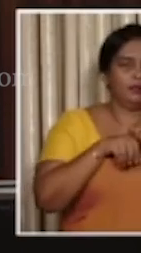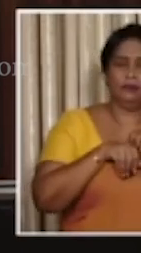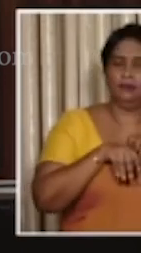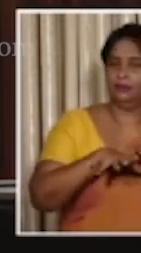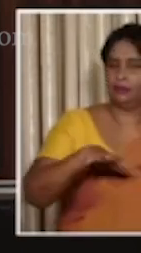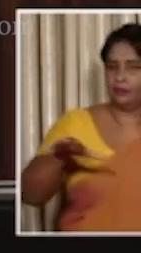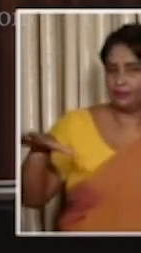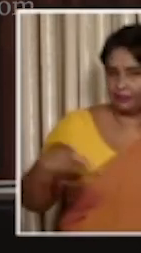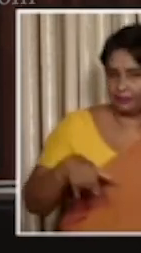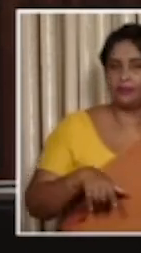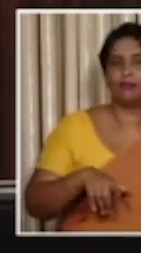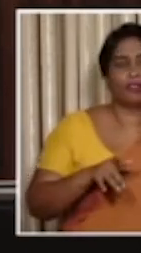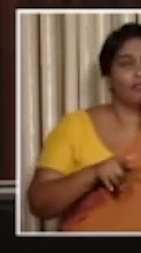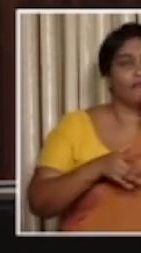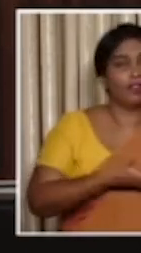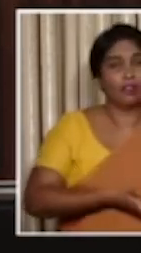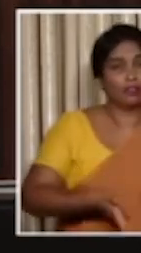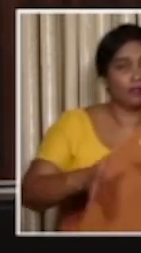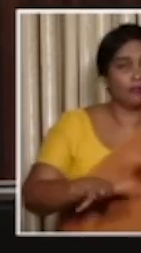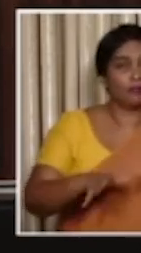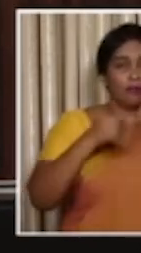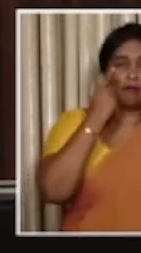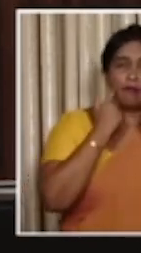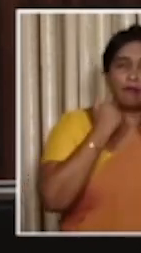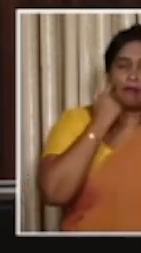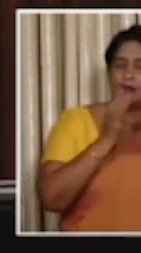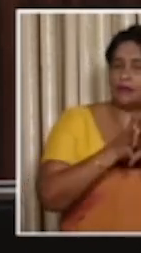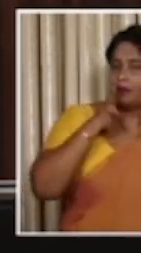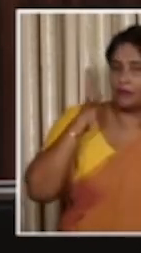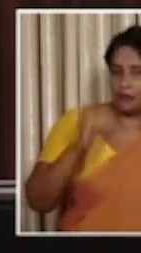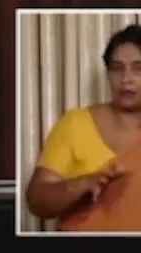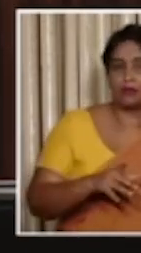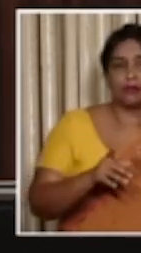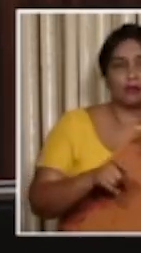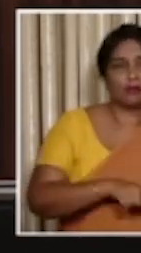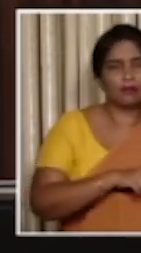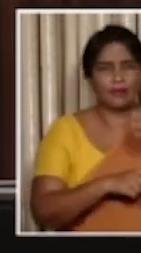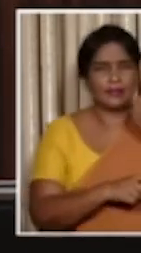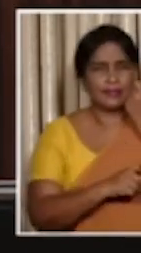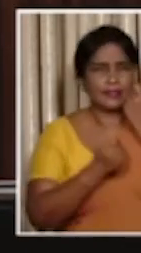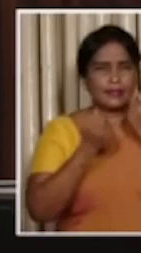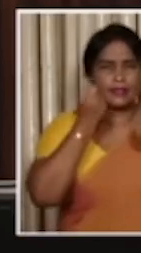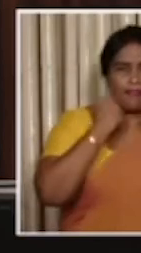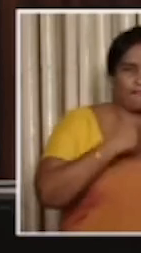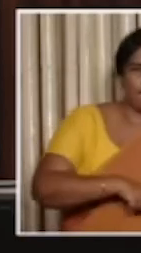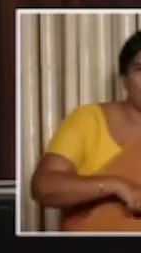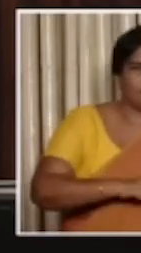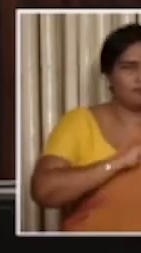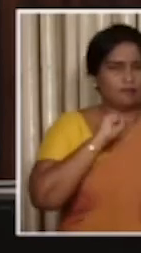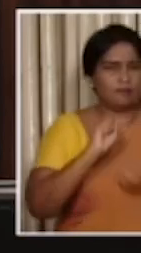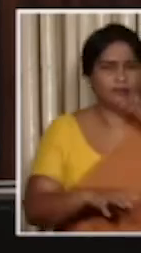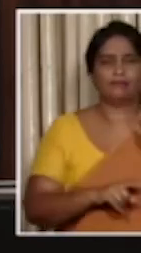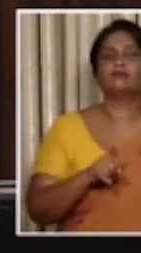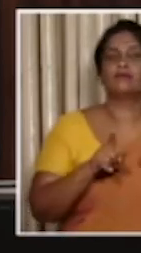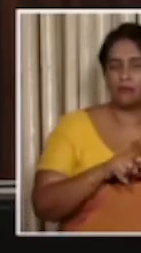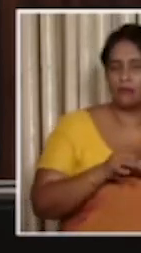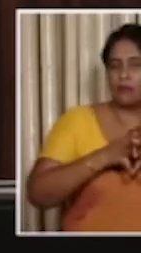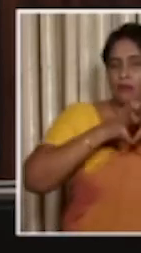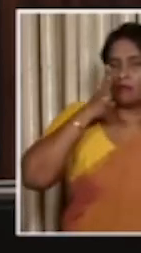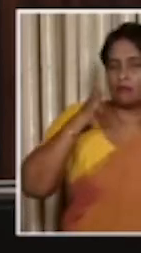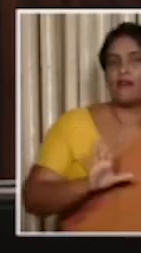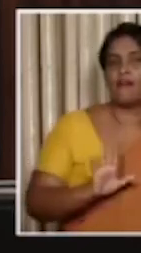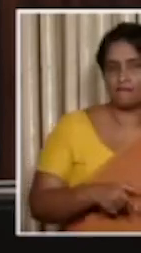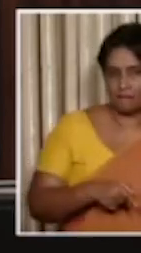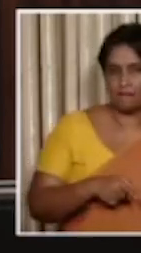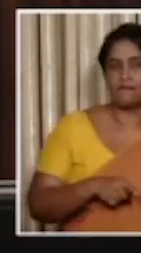තිබෙනවා. ගංගා පිරෙන්න කඳුළු ගලලා තිබෙනවා. එකිනෙකා අතර සැකය, අවිශ්වාසය, ක්‍රෝධය ඇති තරම් වර්ධනය වී